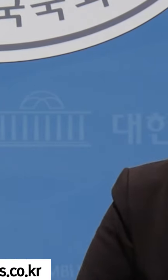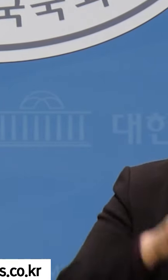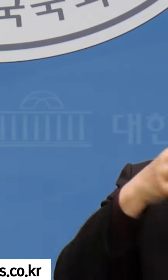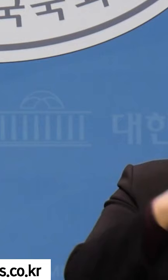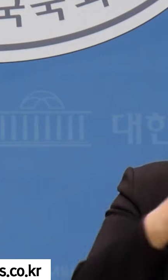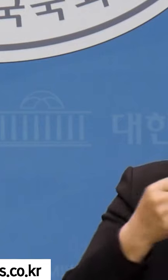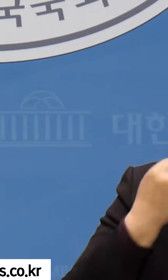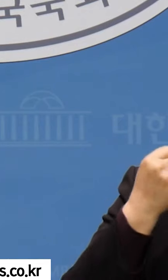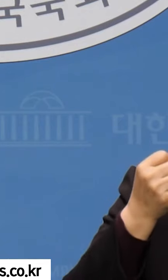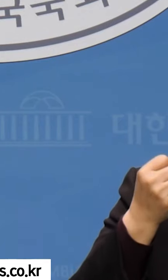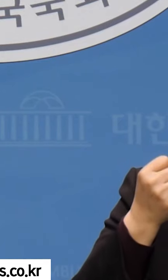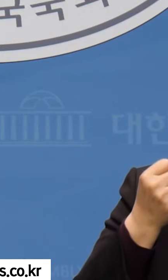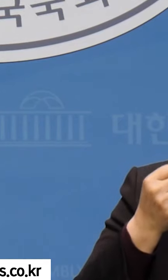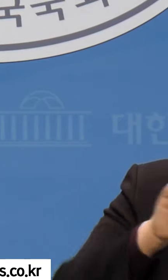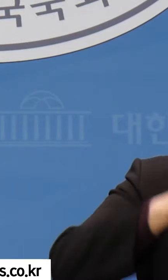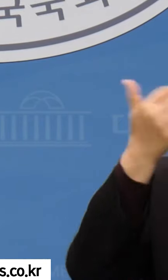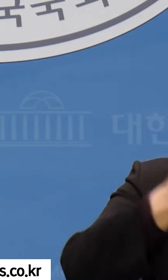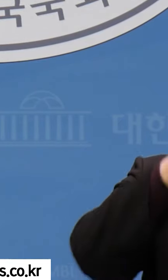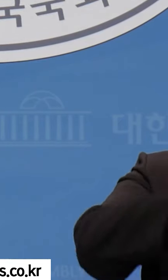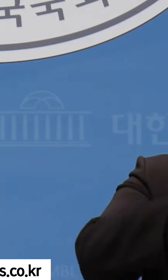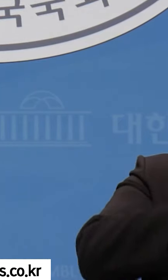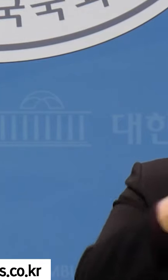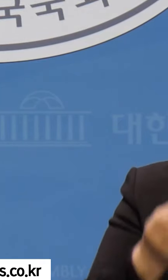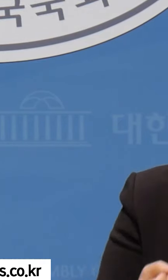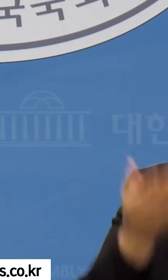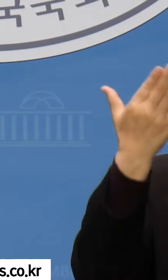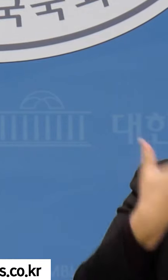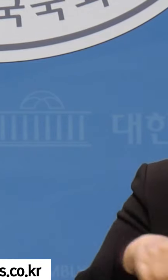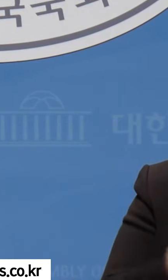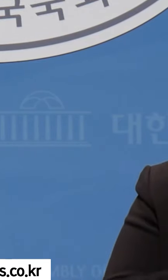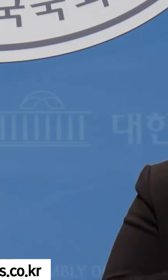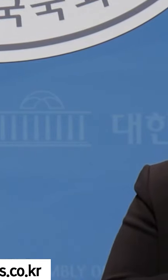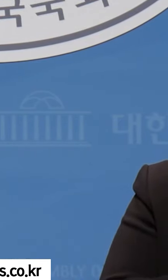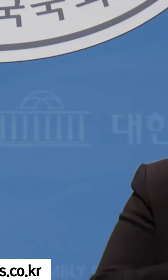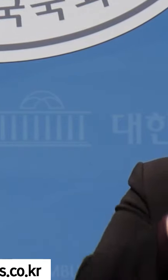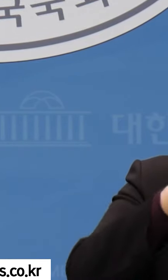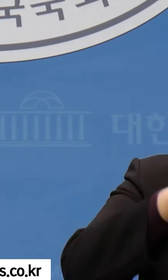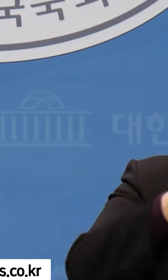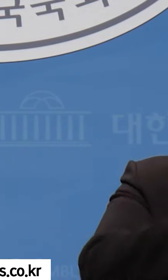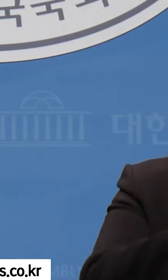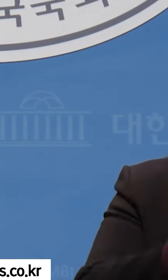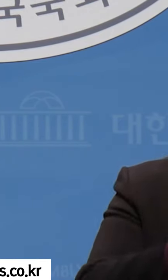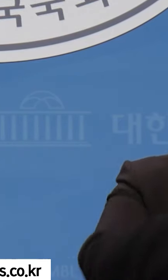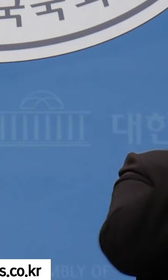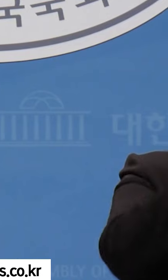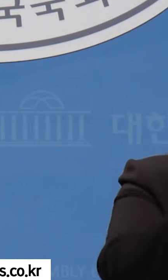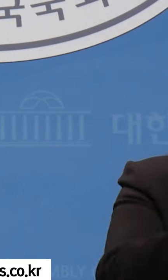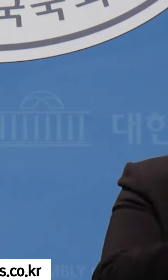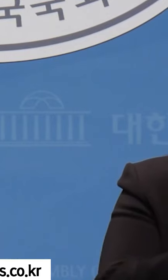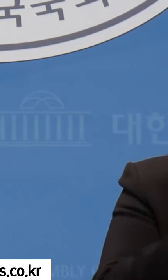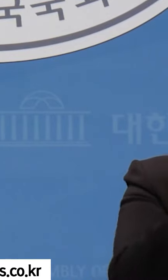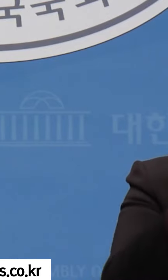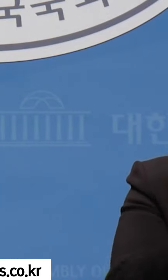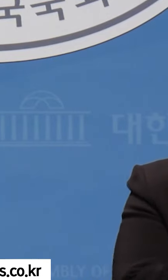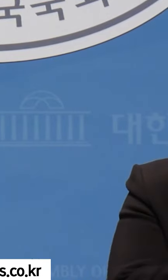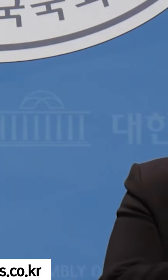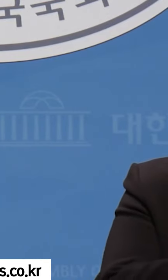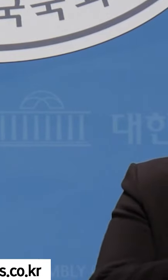국민의힘의 총선 승리를 위해 선당후사의 정신으로